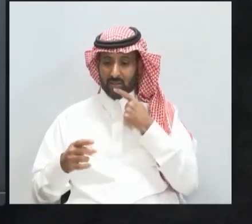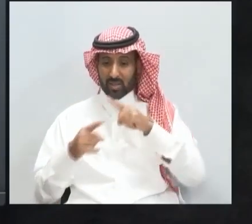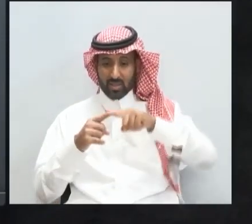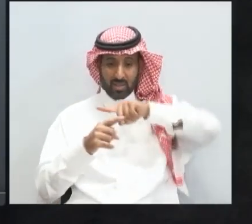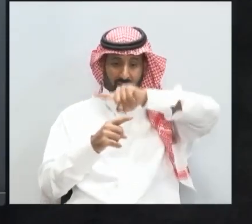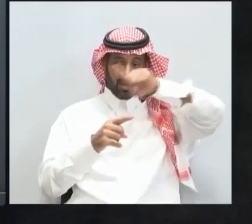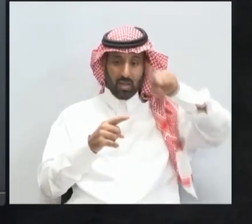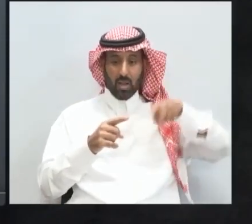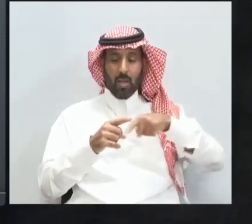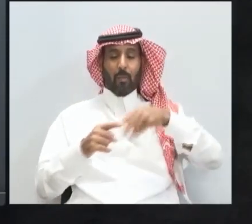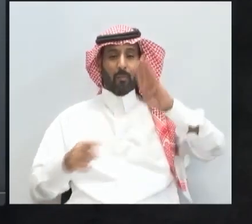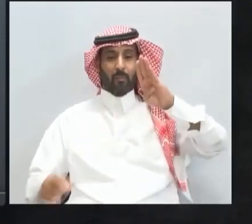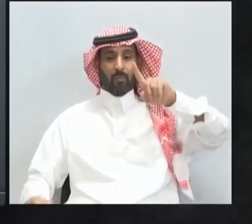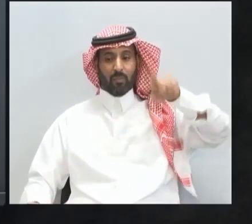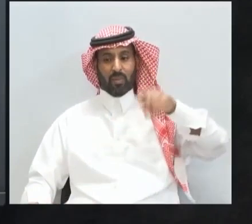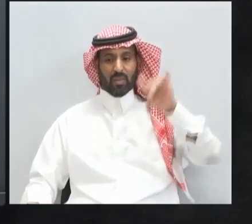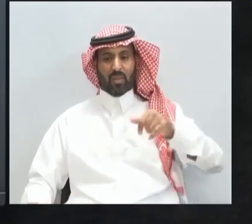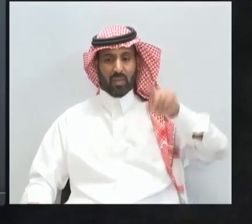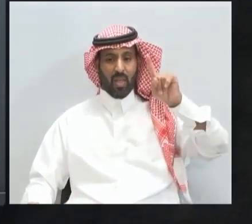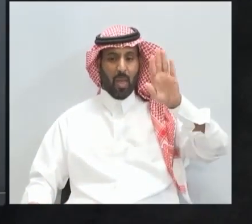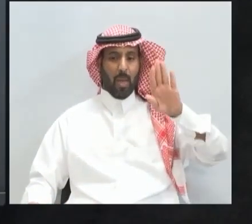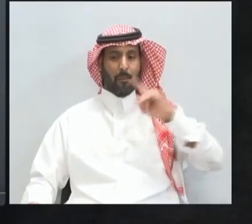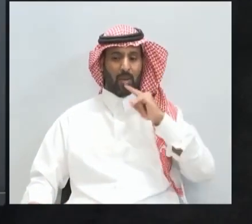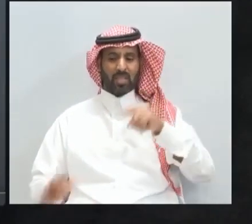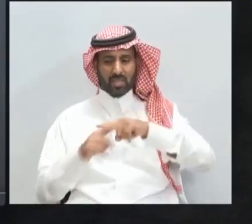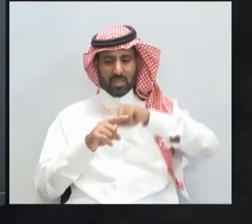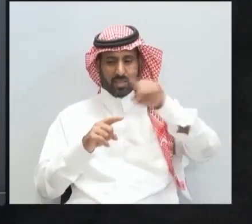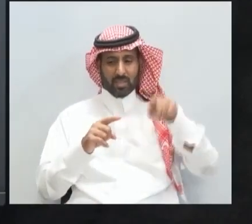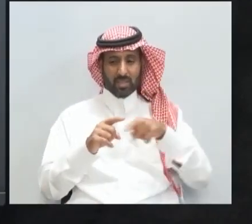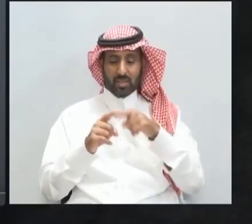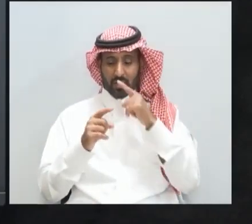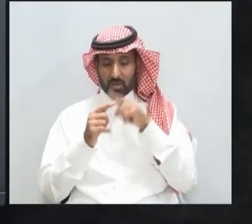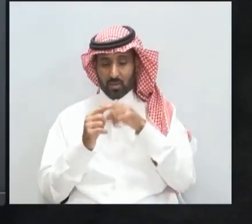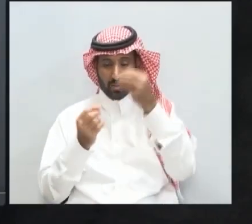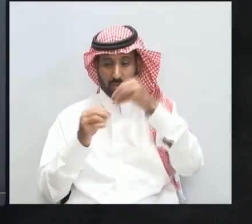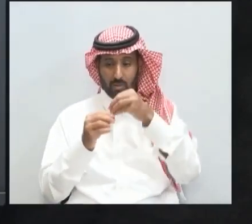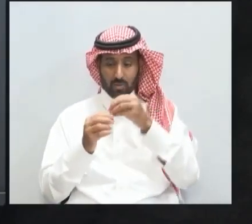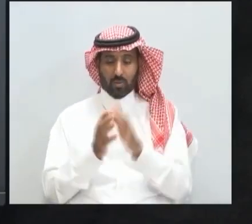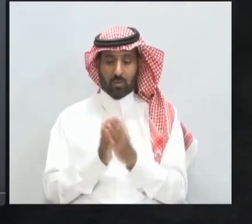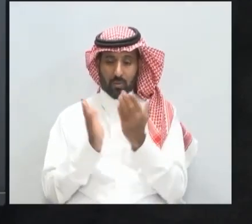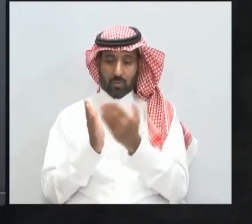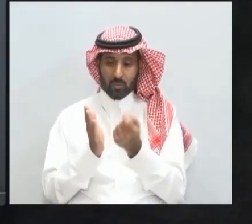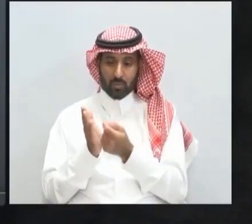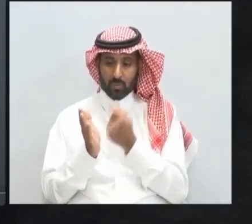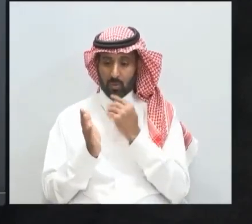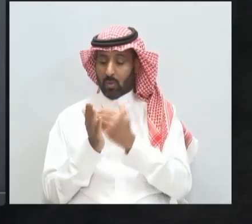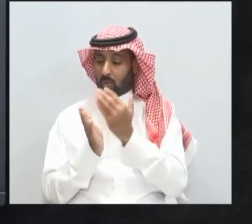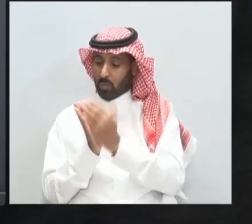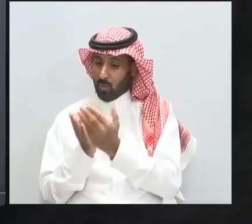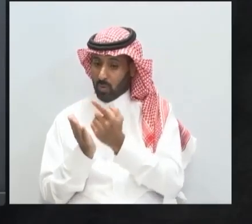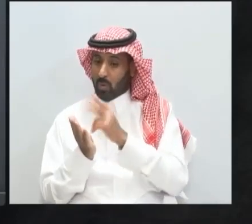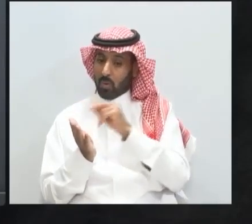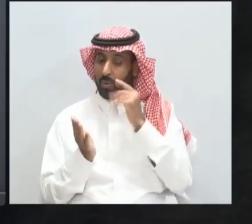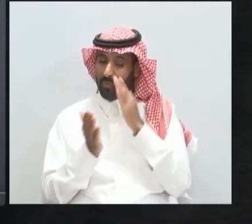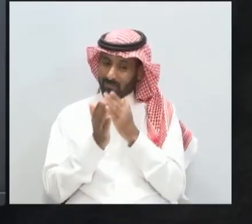كربس ولكن قبل حلقه كربس كان هنالك مرحله بعض المراجع تضعها ضمن دوره كربس بعض ومراجع اخرى مثل الكتاب اظهرها